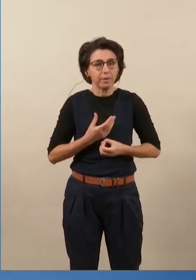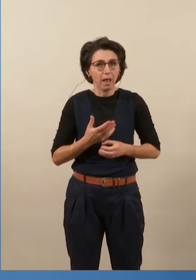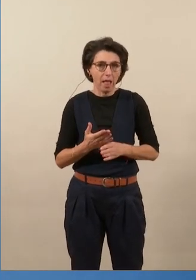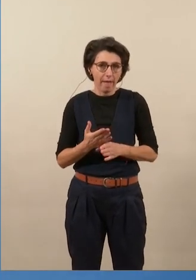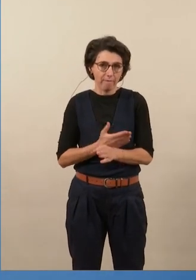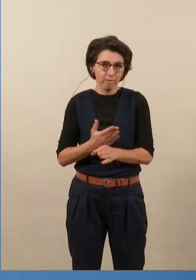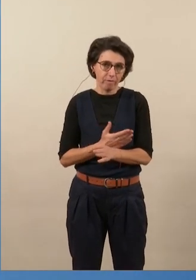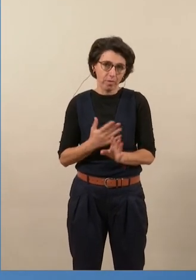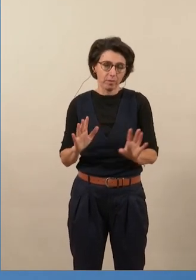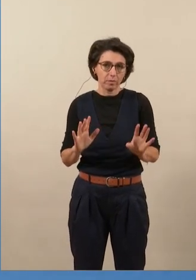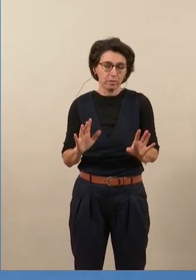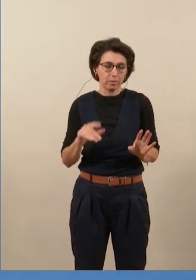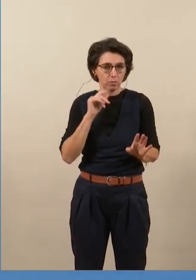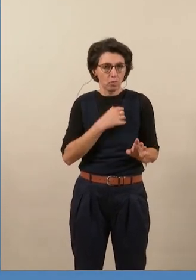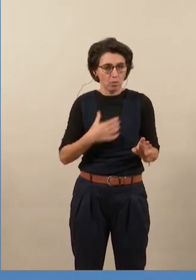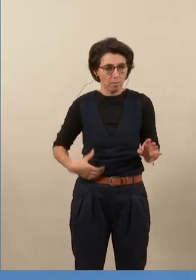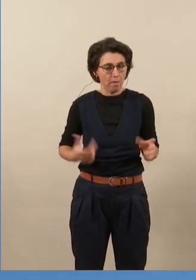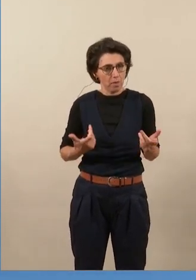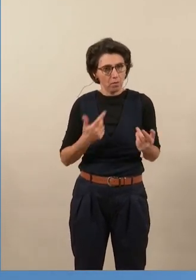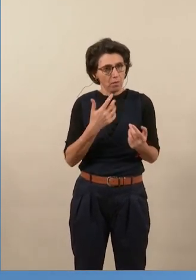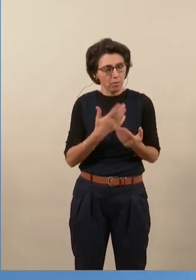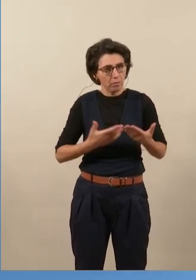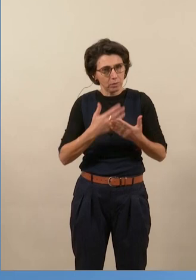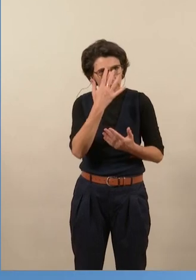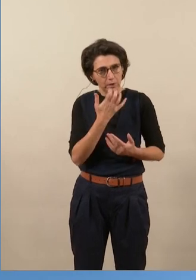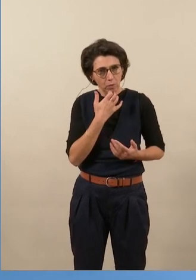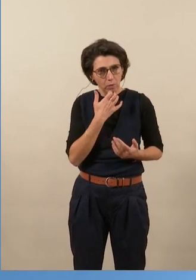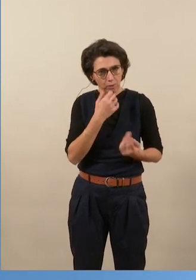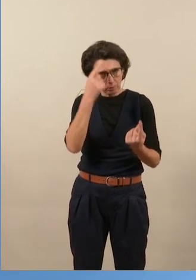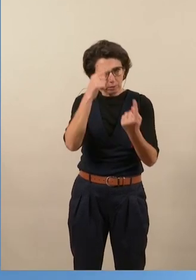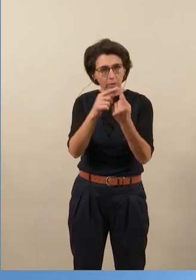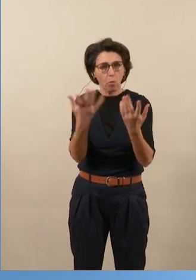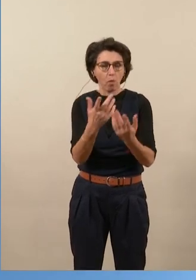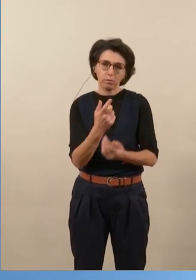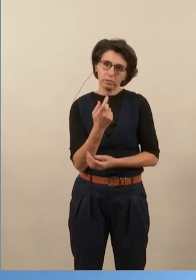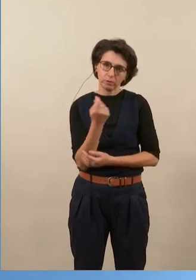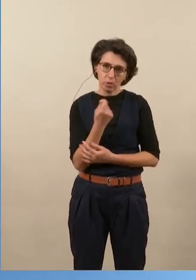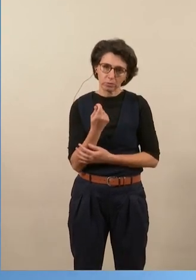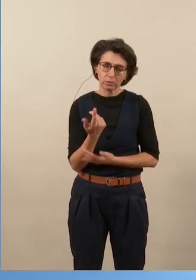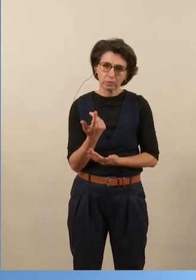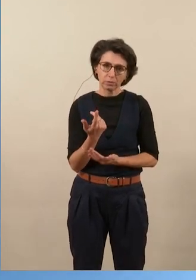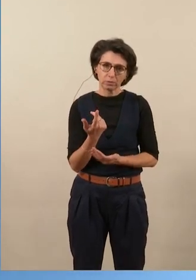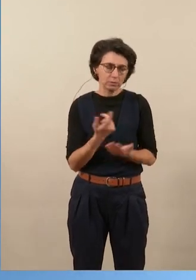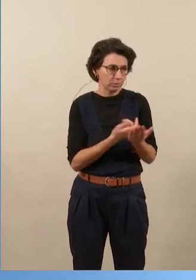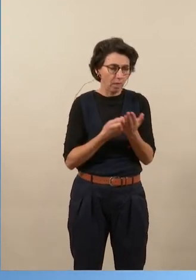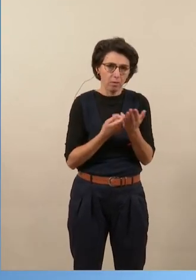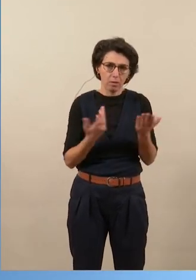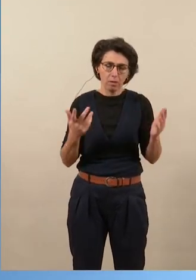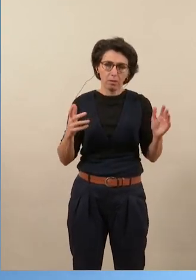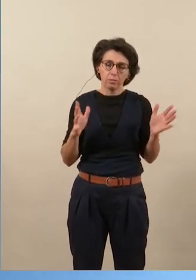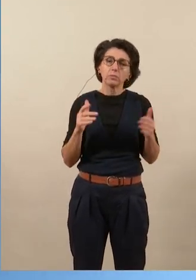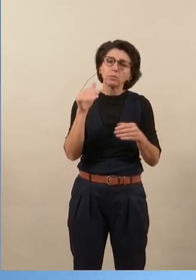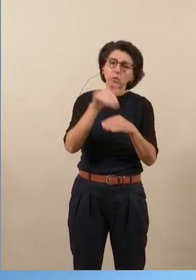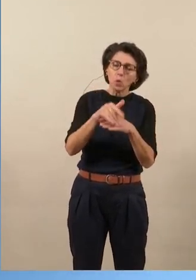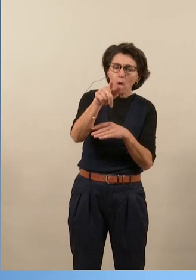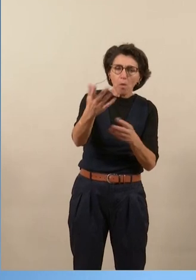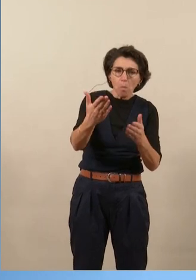ville il s'agit de finance donc vous nous proposez ce soir donc d'approuver